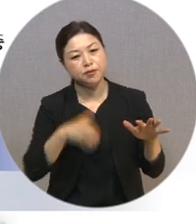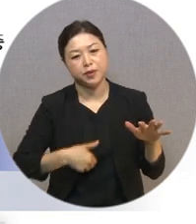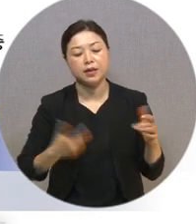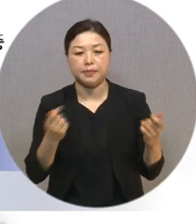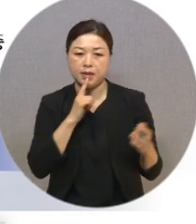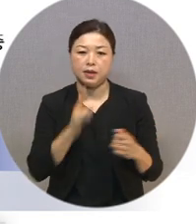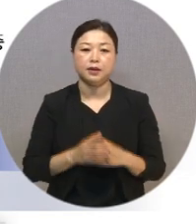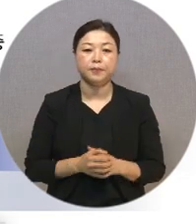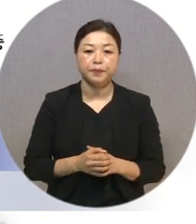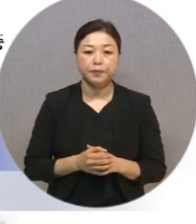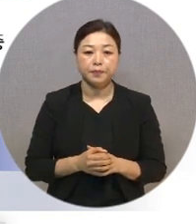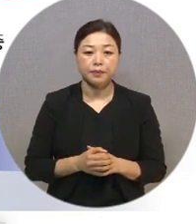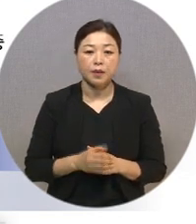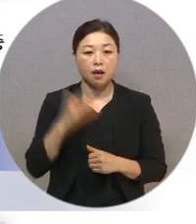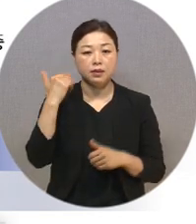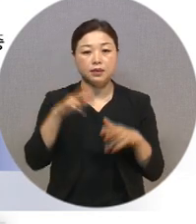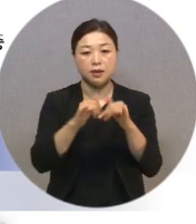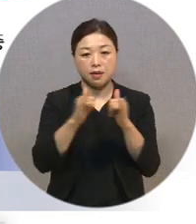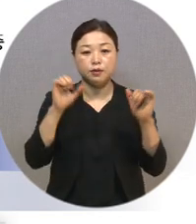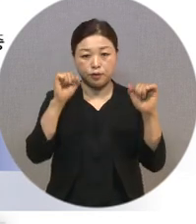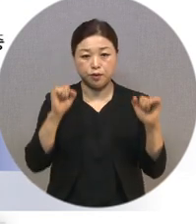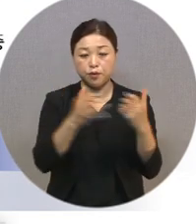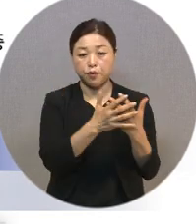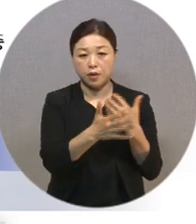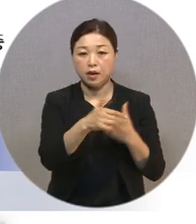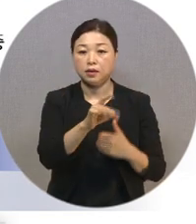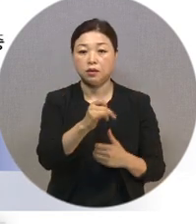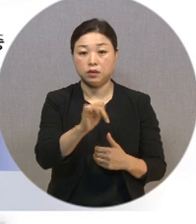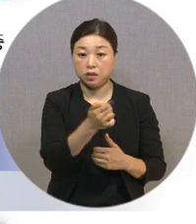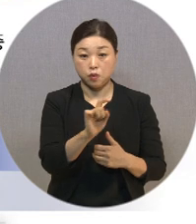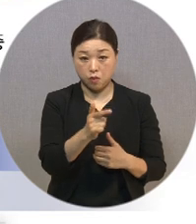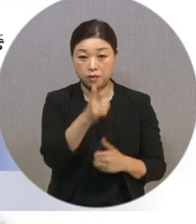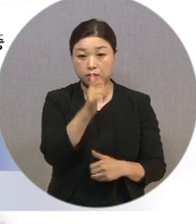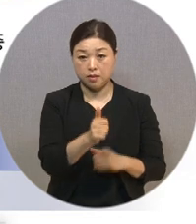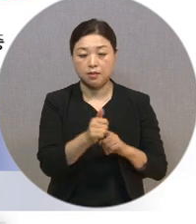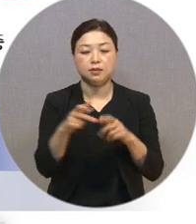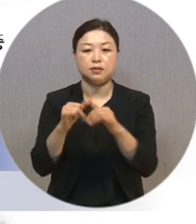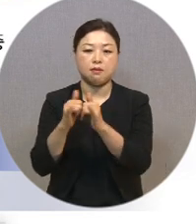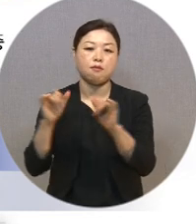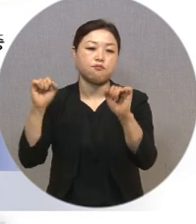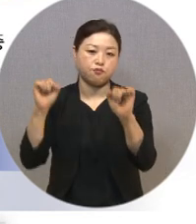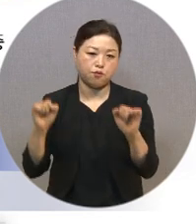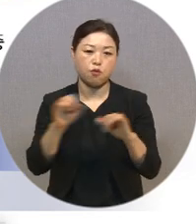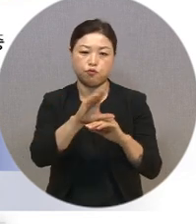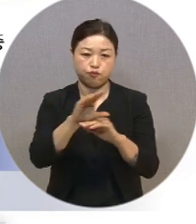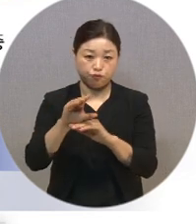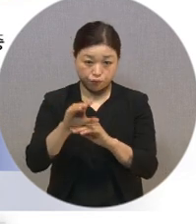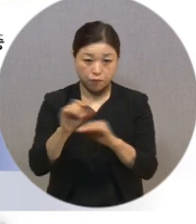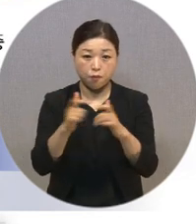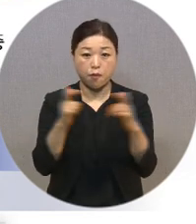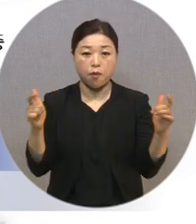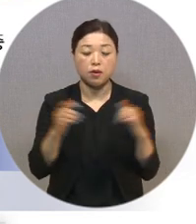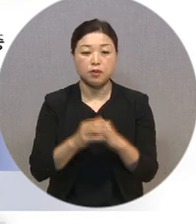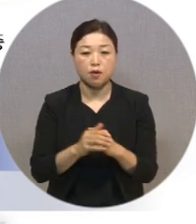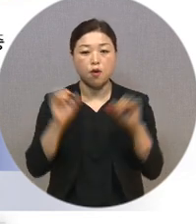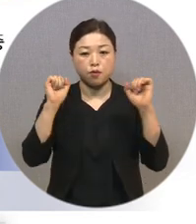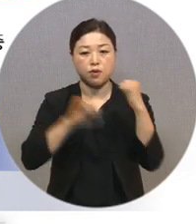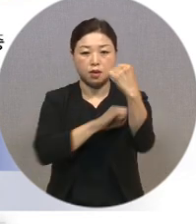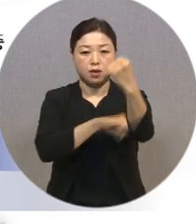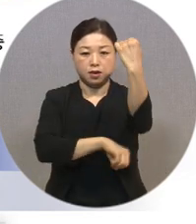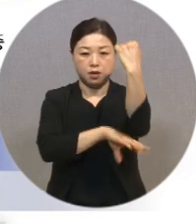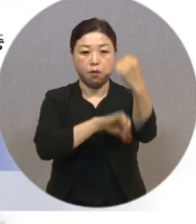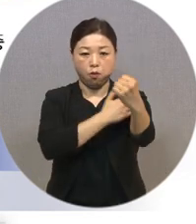말했습니다이 자리에서 대한장애인 체육회 정진환 회장은 장애인 스포츠 중계 확대를 통해 스포츠 기본권의